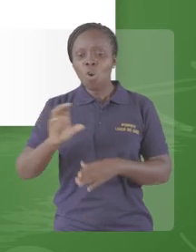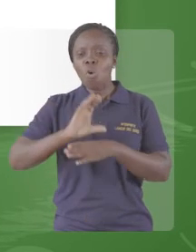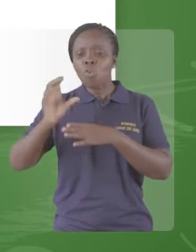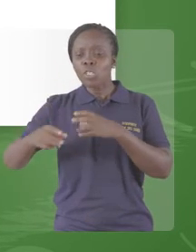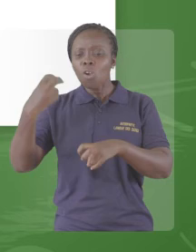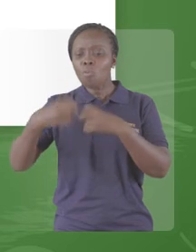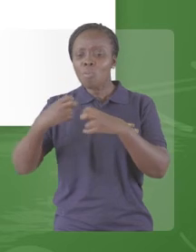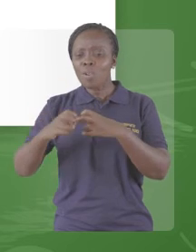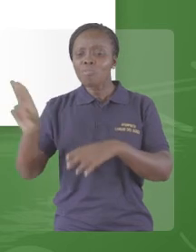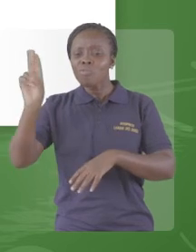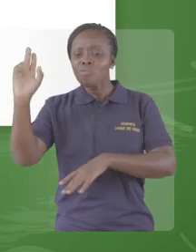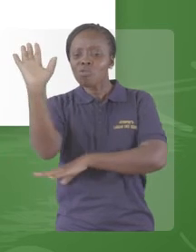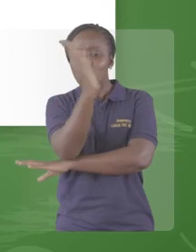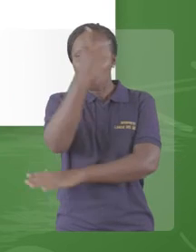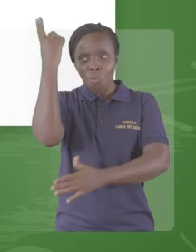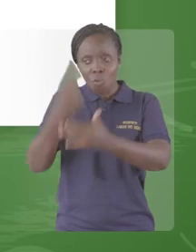La déforestation,